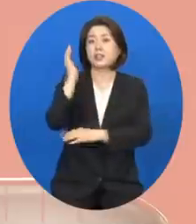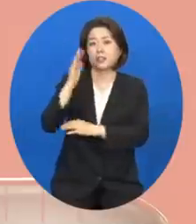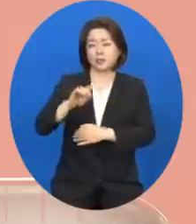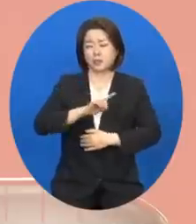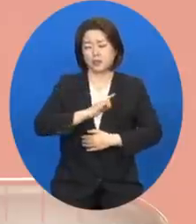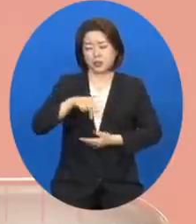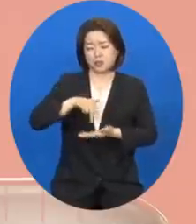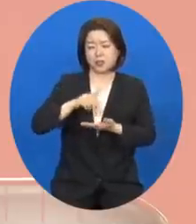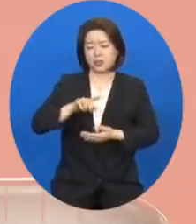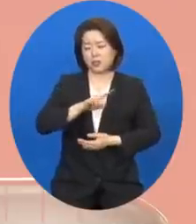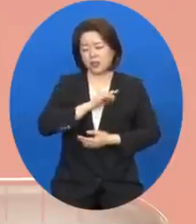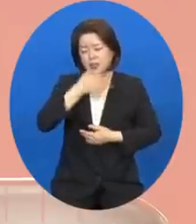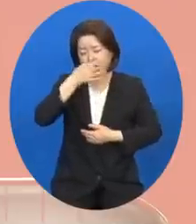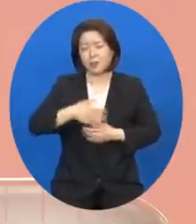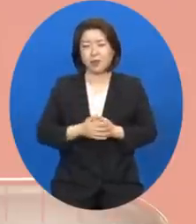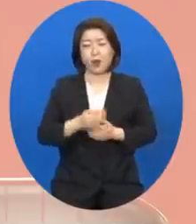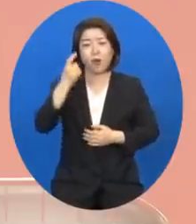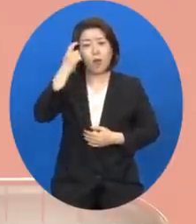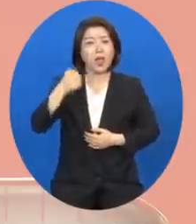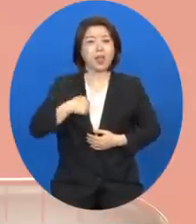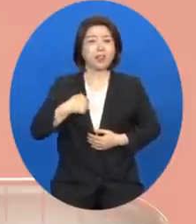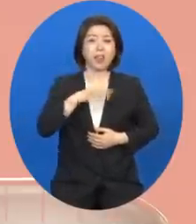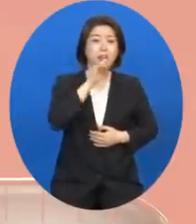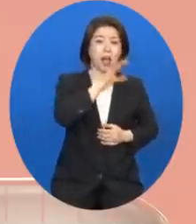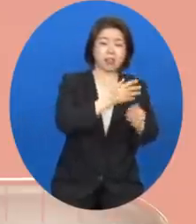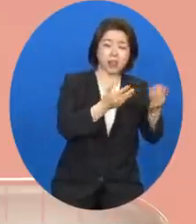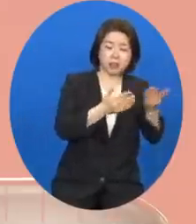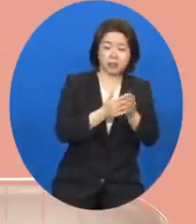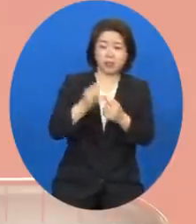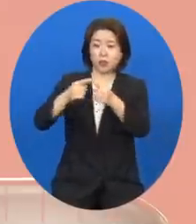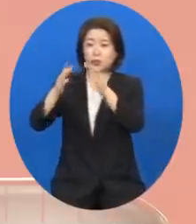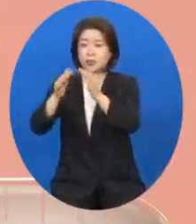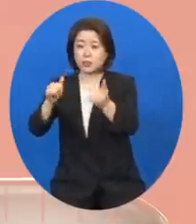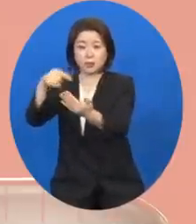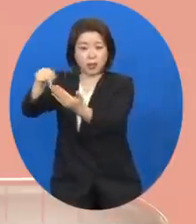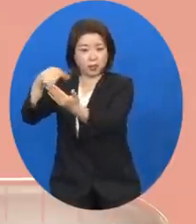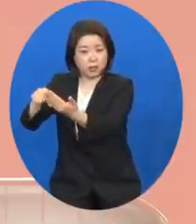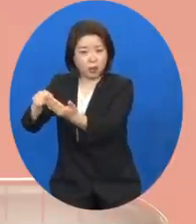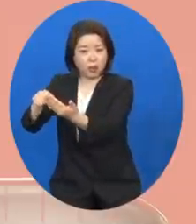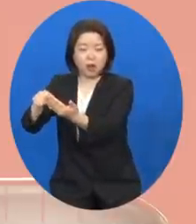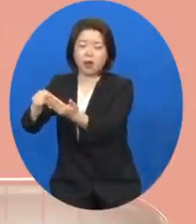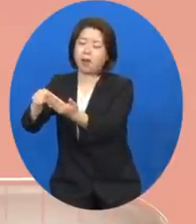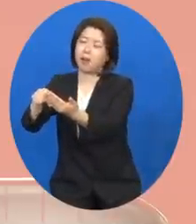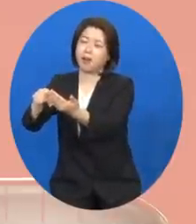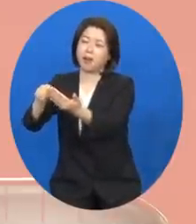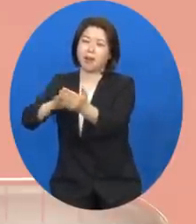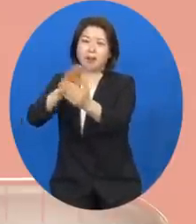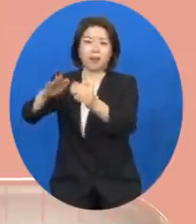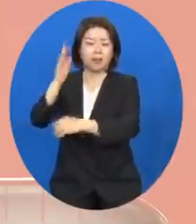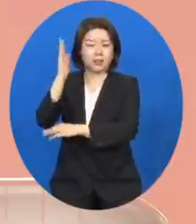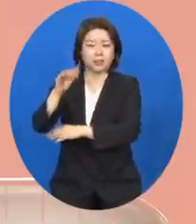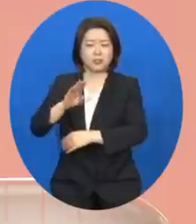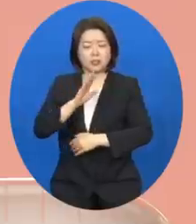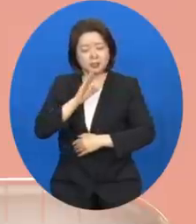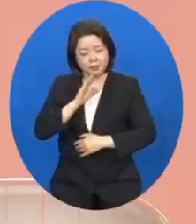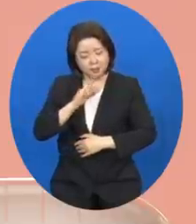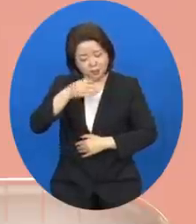힘든 일이었습니다. 제가 안 되는 일을 교인들에게 가르쳐야 되니 그 가정 세미나가 얼마나